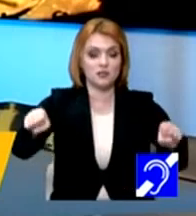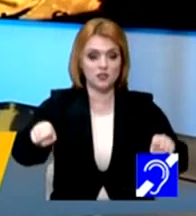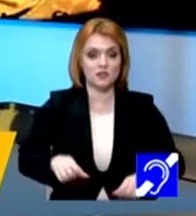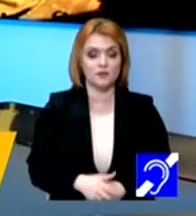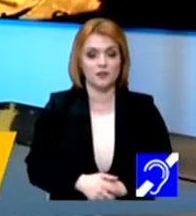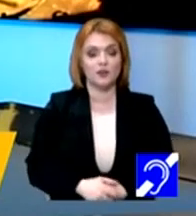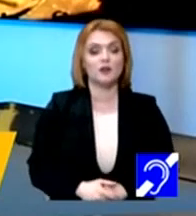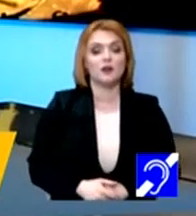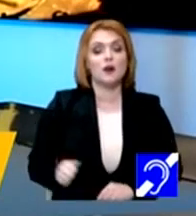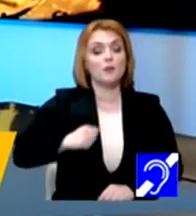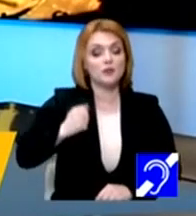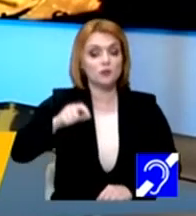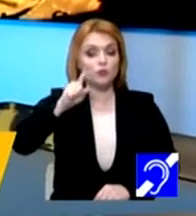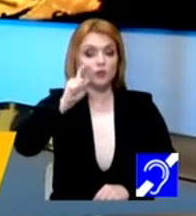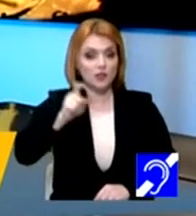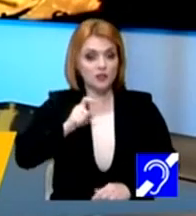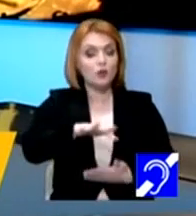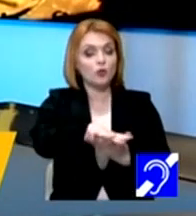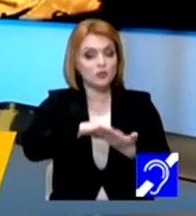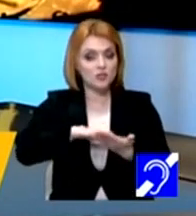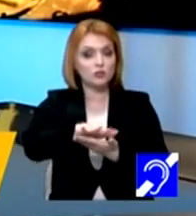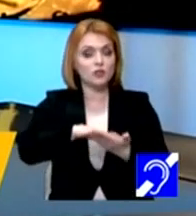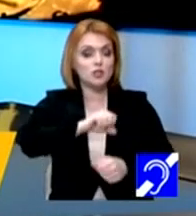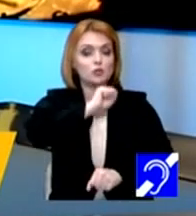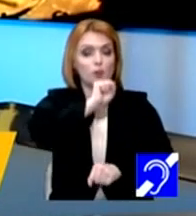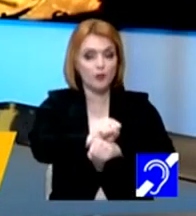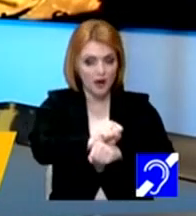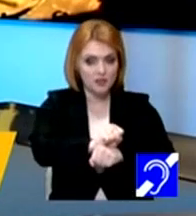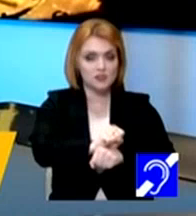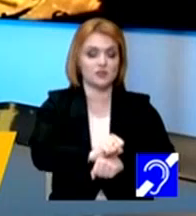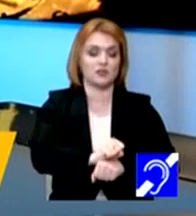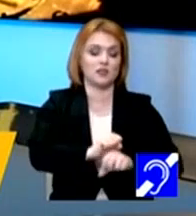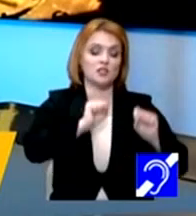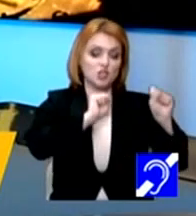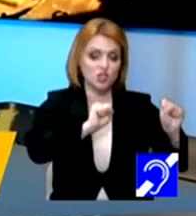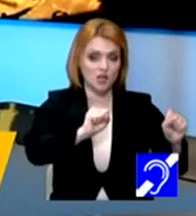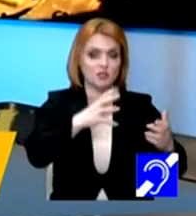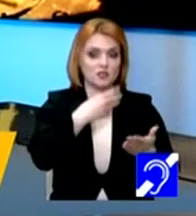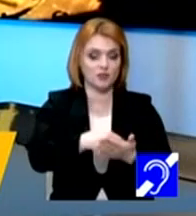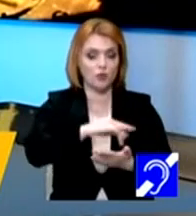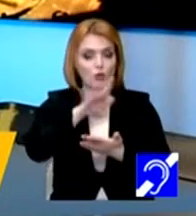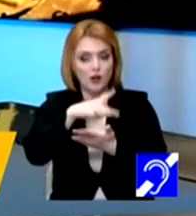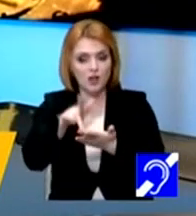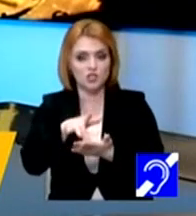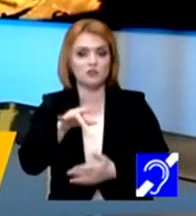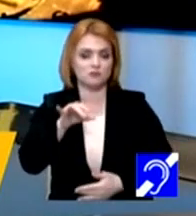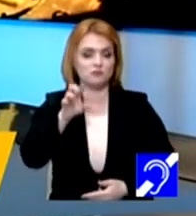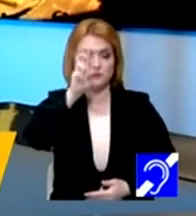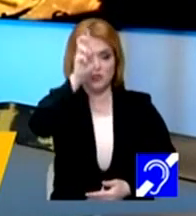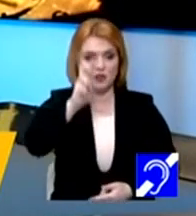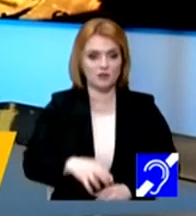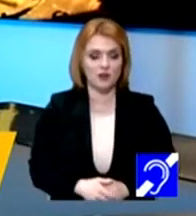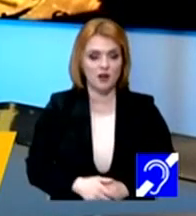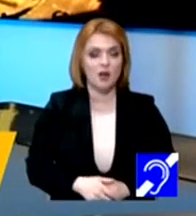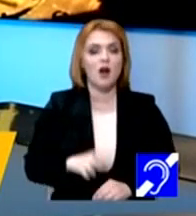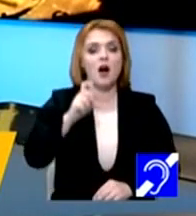timp ce forțele militare ucrainene continuă să oprească ofensiva din nord-estul țării. Rezistă cu succes asaltului orașele